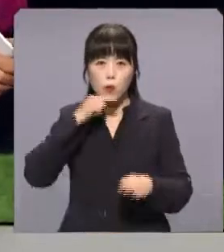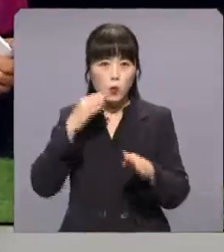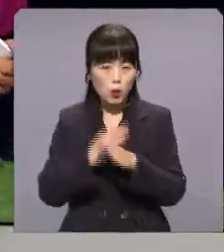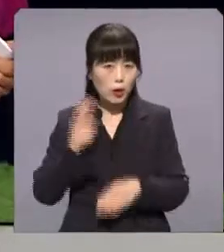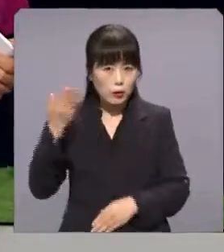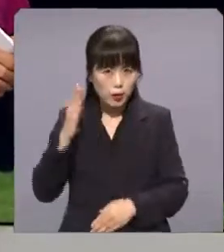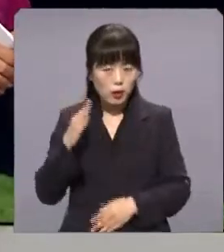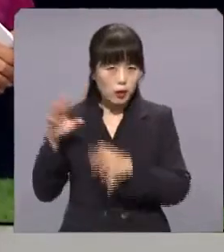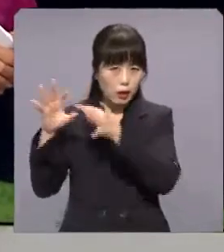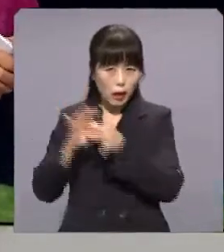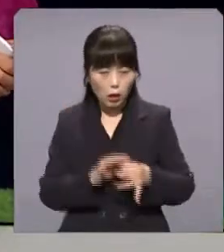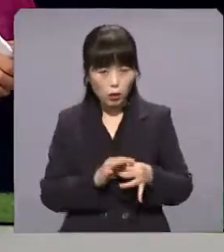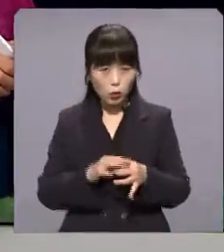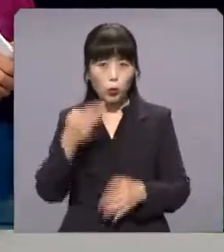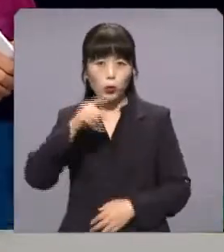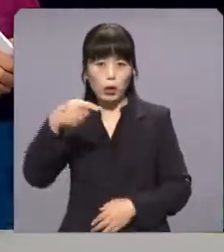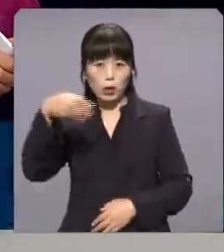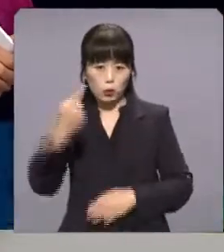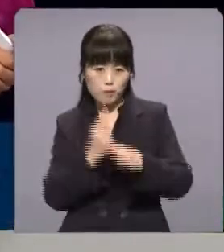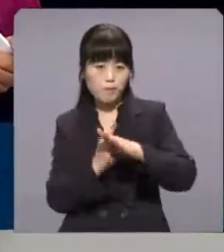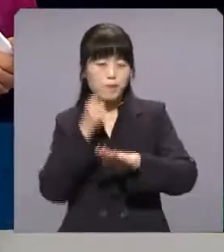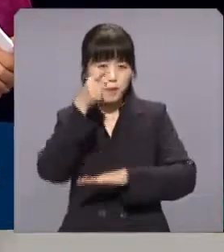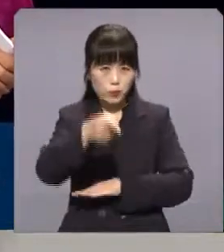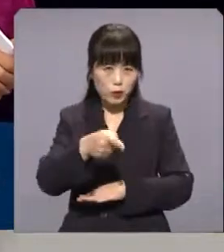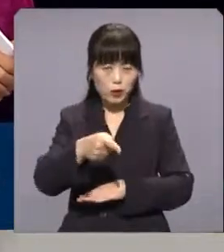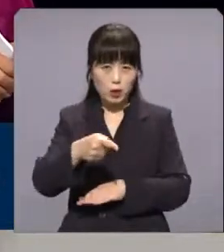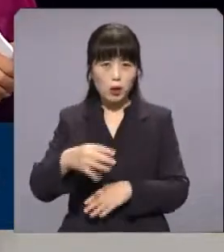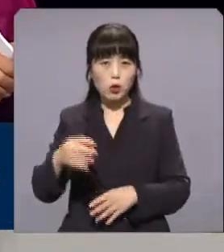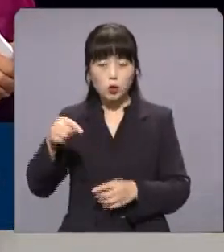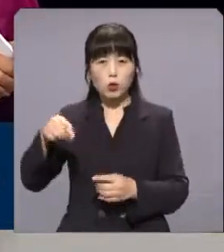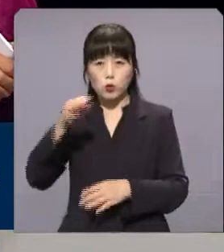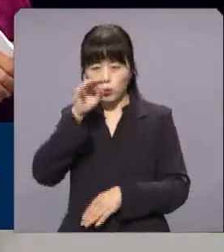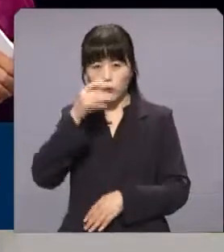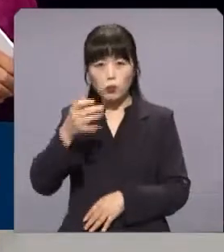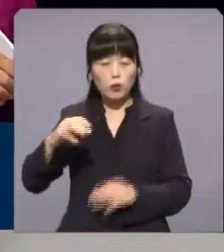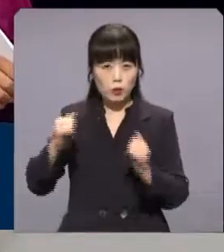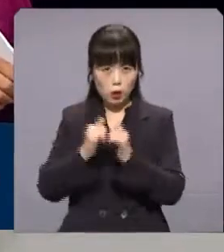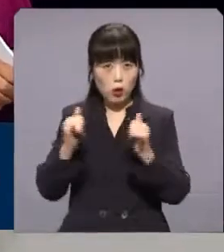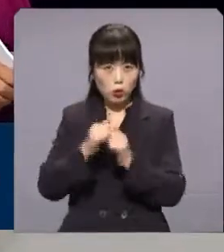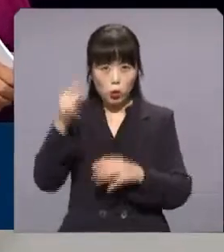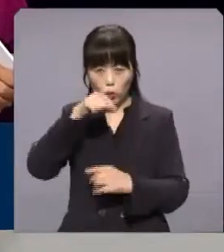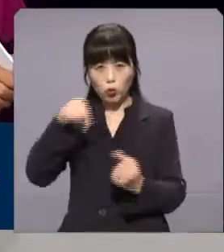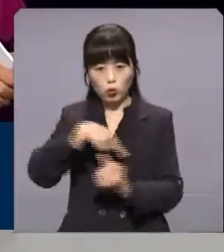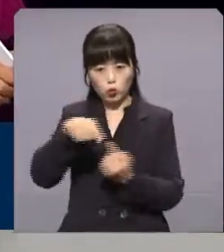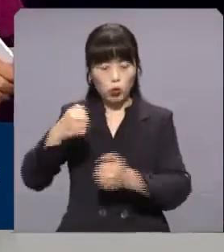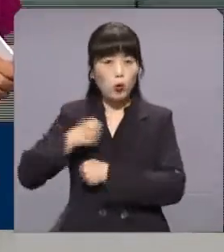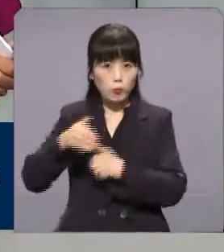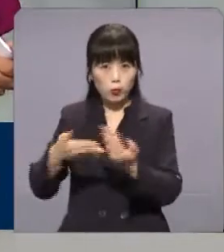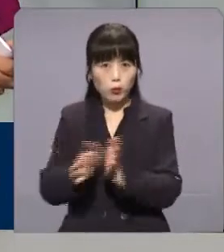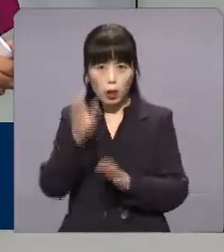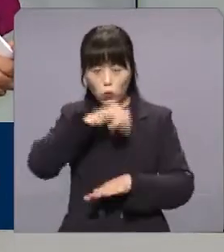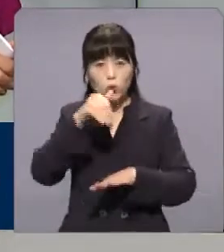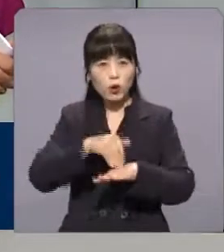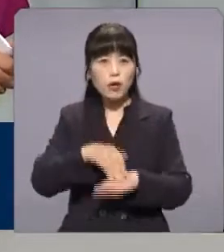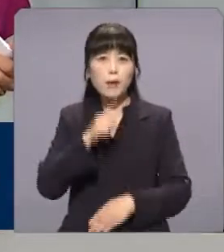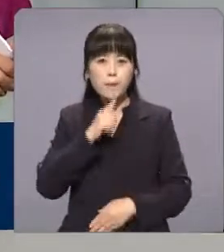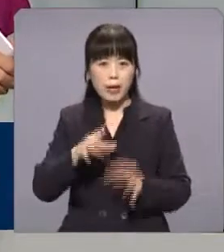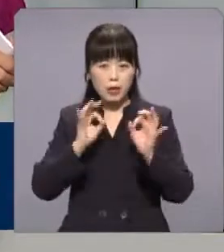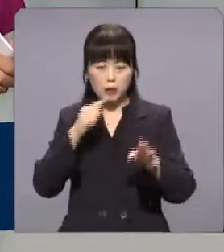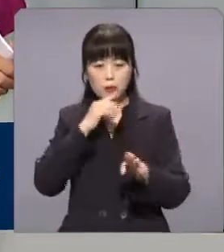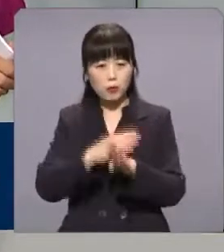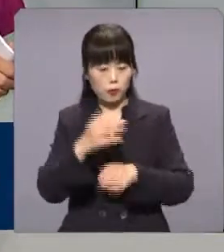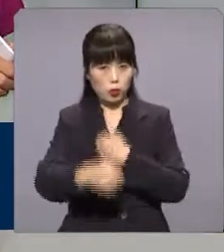북한이 최근 연이은 탄도미사일 도발에 대해 전술핵 운용 부대에 운용 훈련이라고 밝혔습니다 훈련을 직접 지휘한